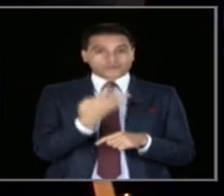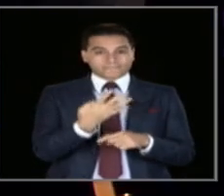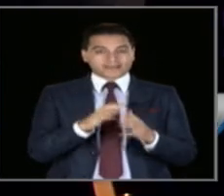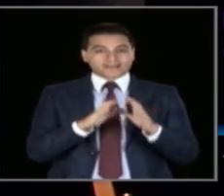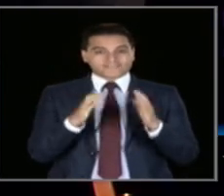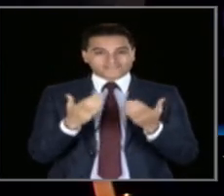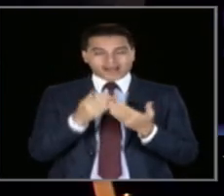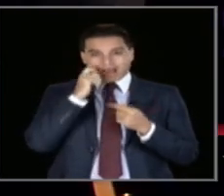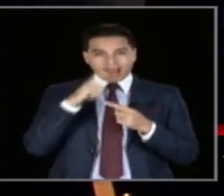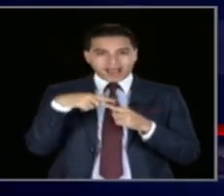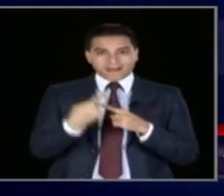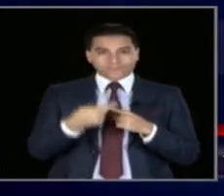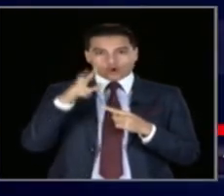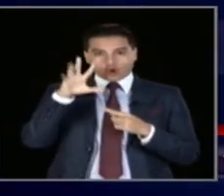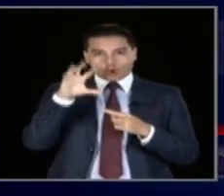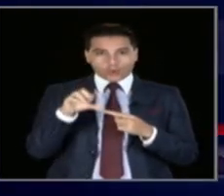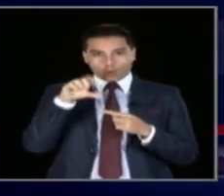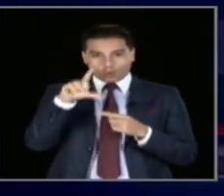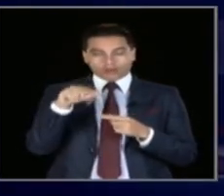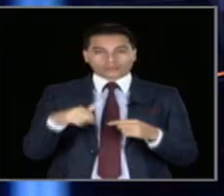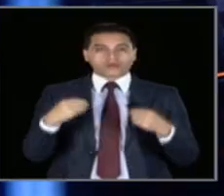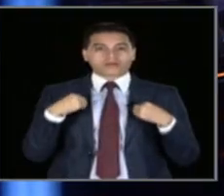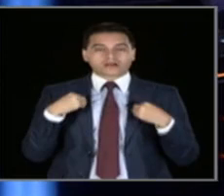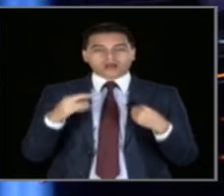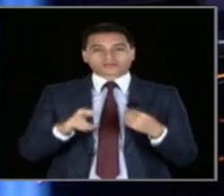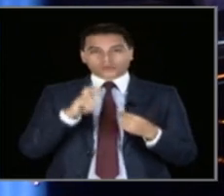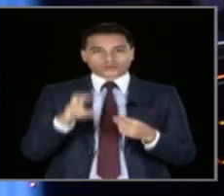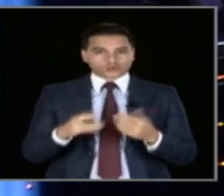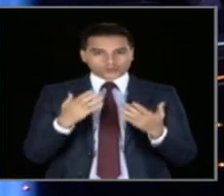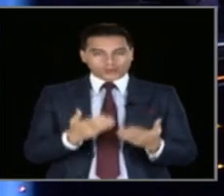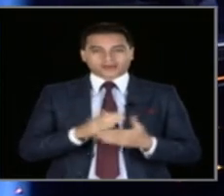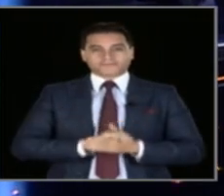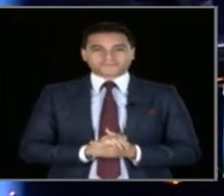45 أبو الهول. رياضة، والسؤال هو